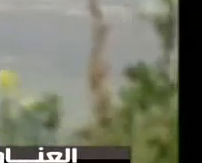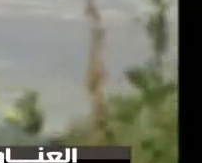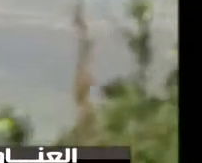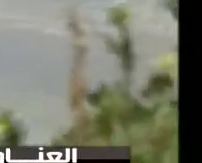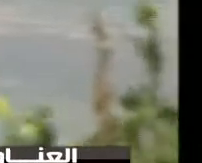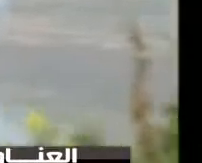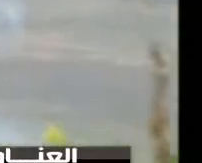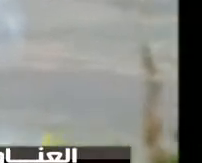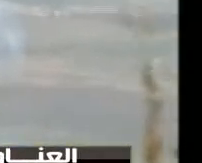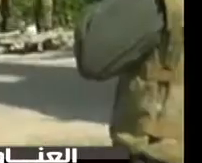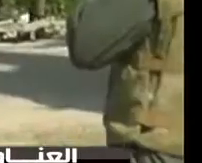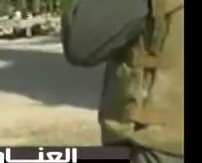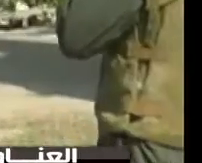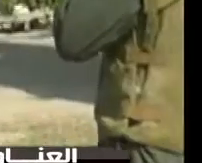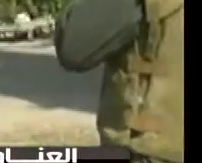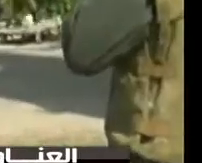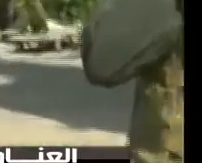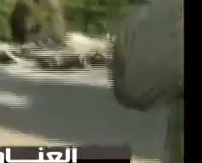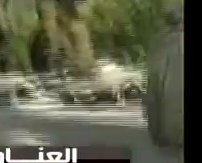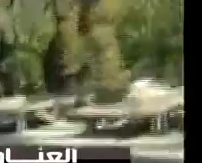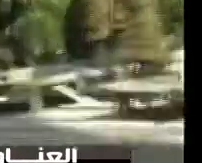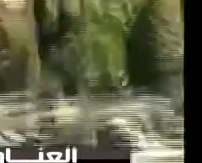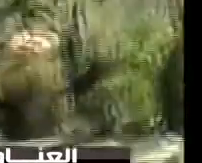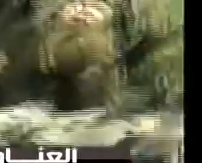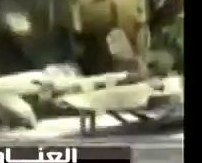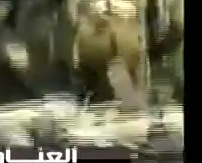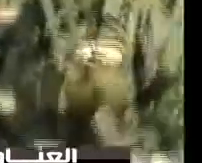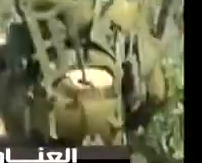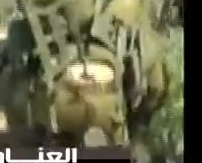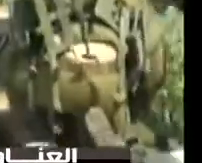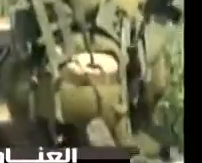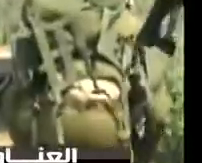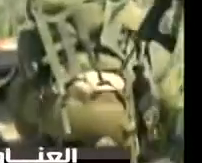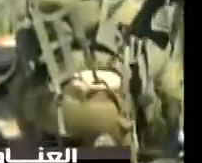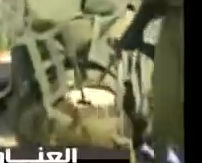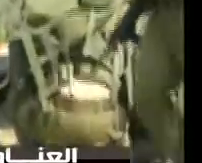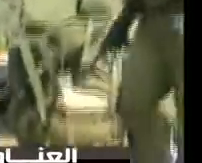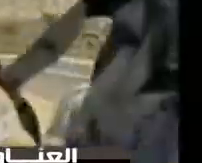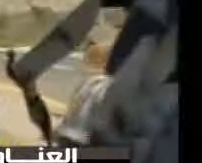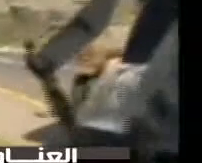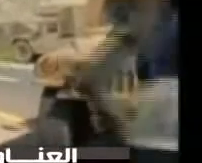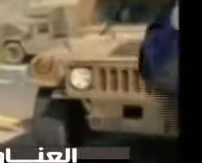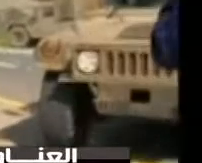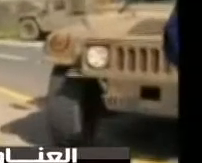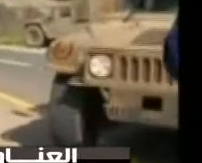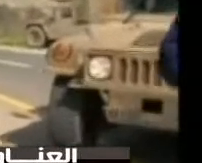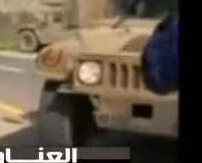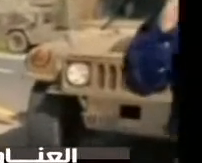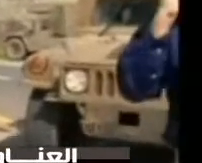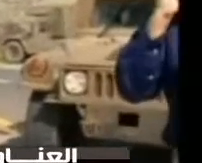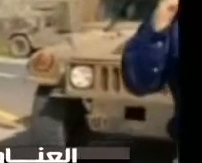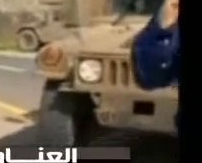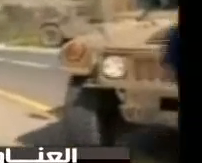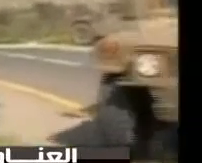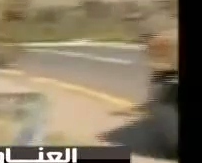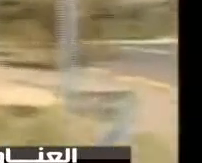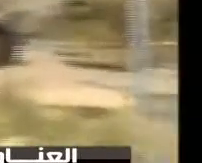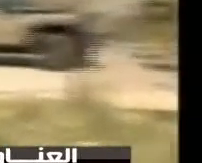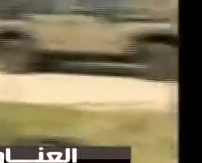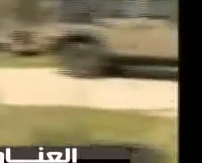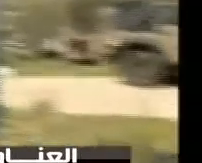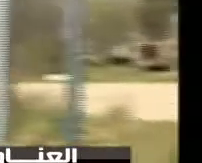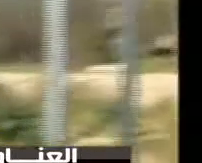تعزيزات للجيش الإسرائيلي على الحدود مع لبنان بعد استهداف حزب الله دورية إسرائيلية في مزارع شبع، وأنباء عن سقوط